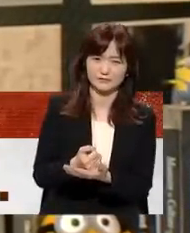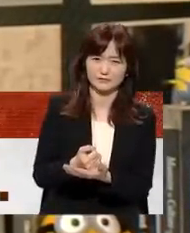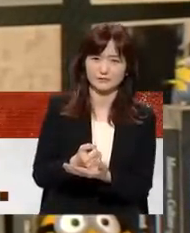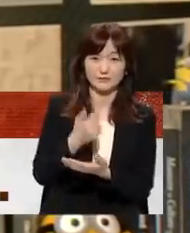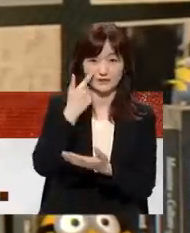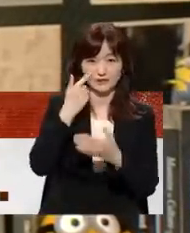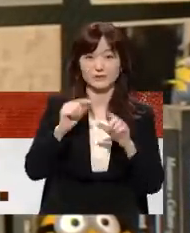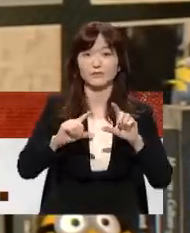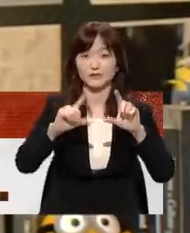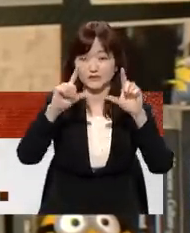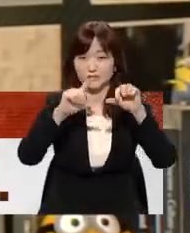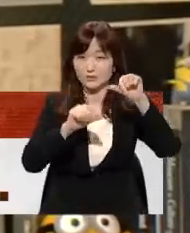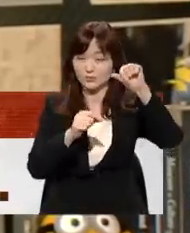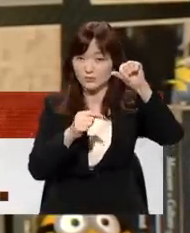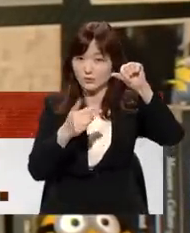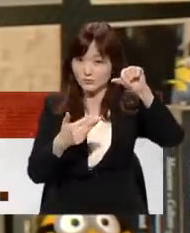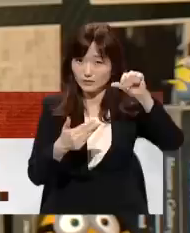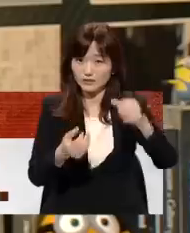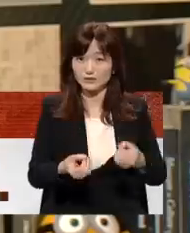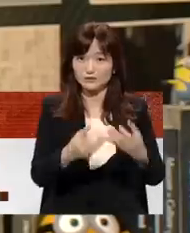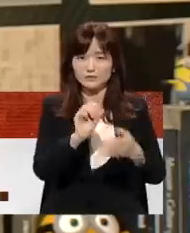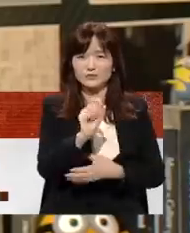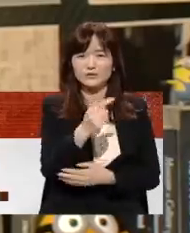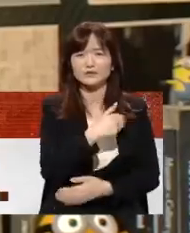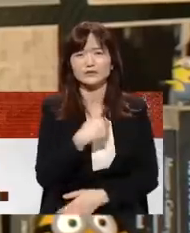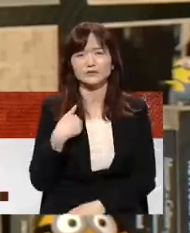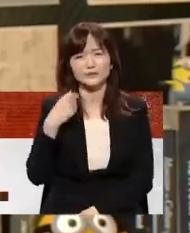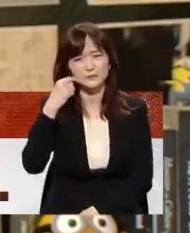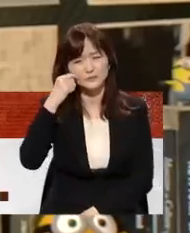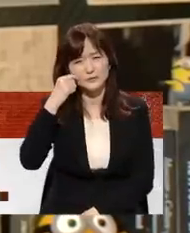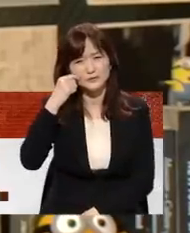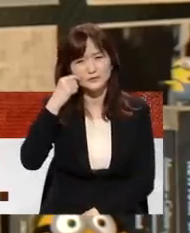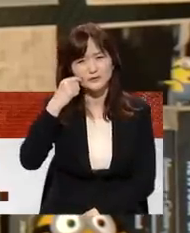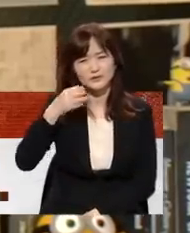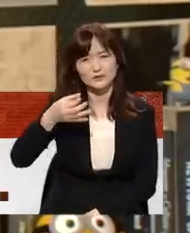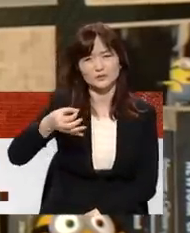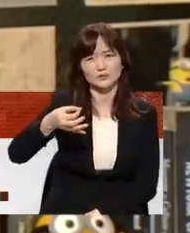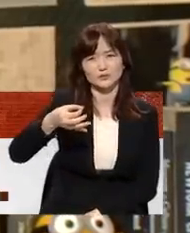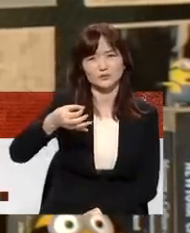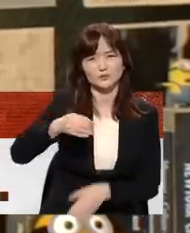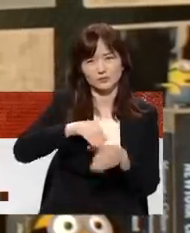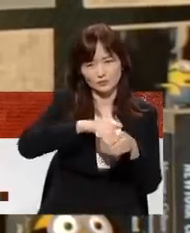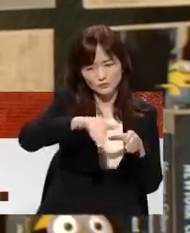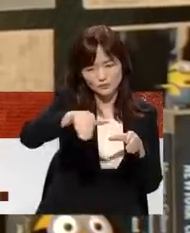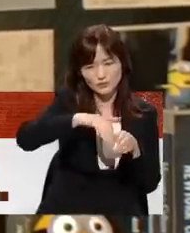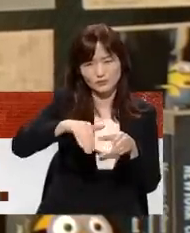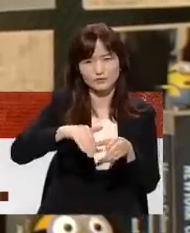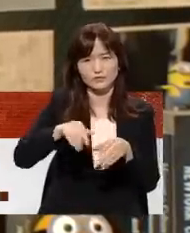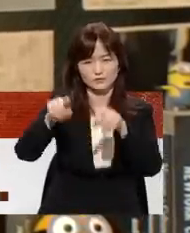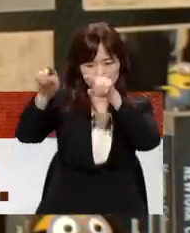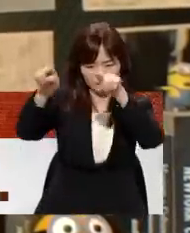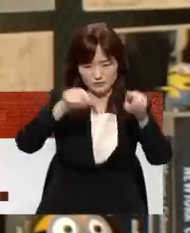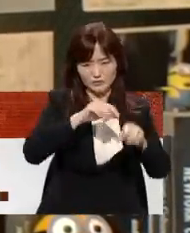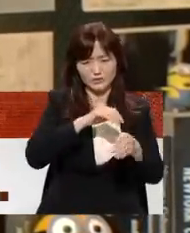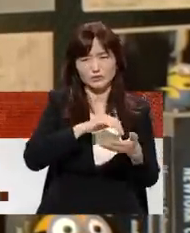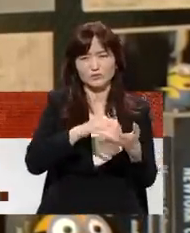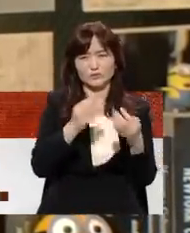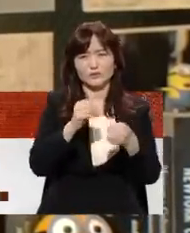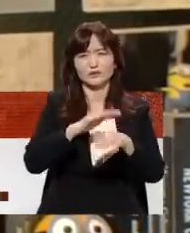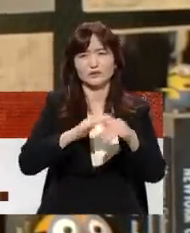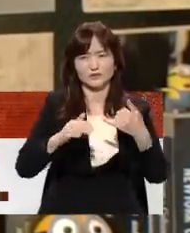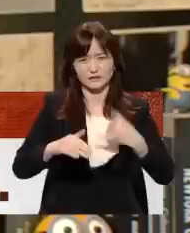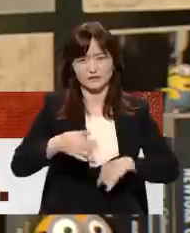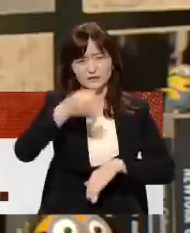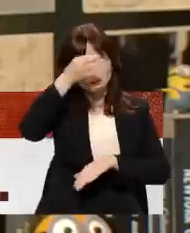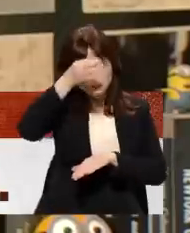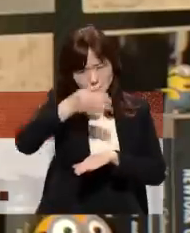자, 어버이날이란 이 행사 때문에 넉넉치 않은 주머니 털어내느라 애쓴 수많은 전국의 자녀들에게 미안하고